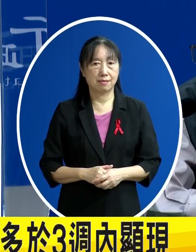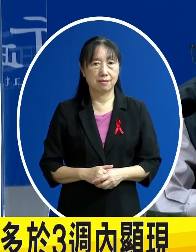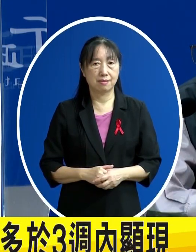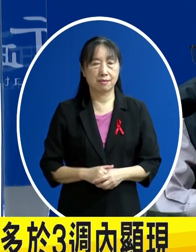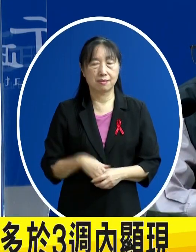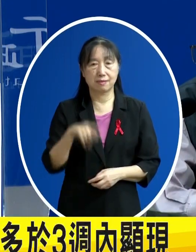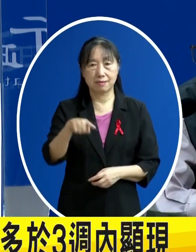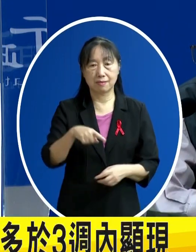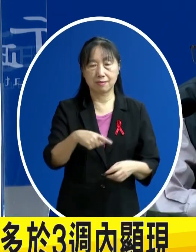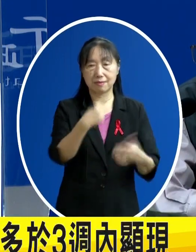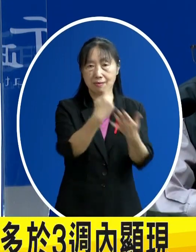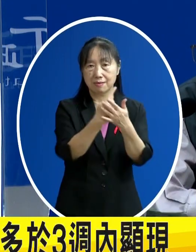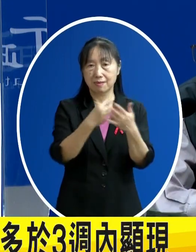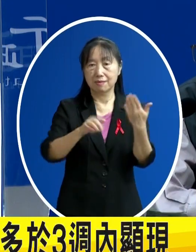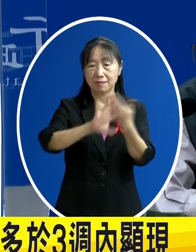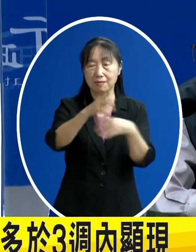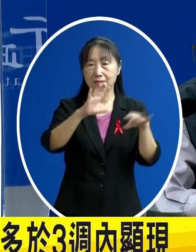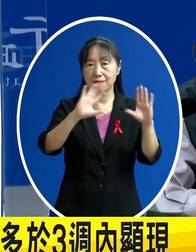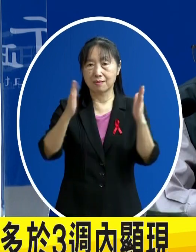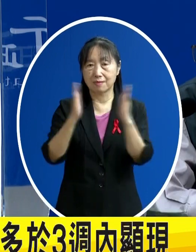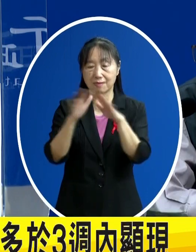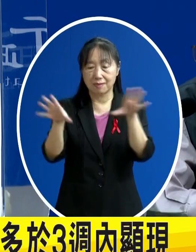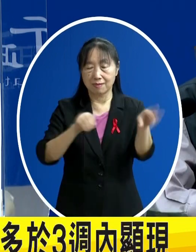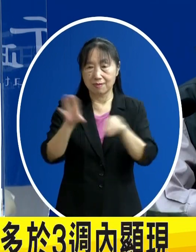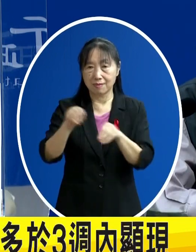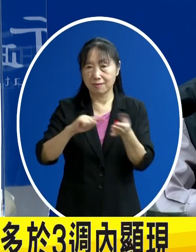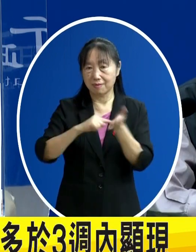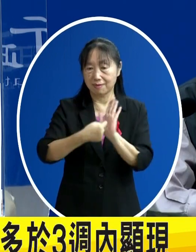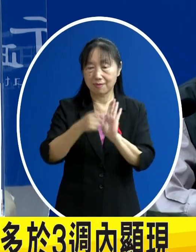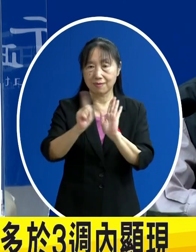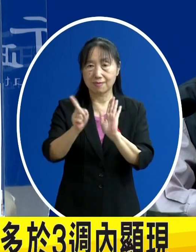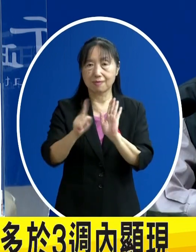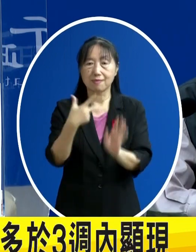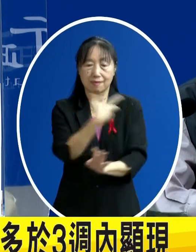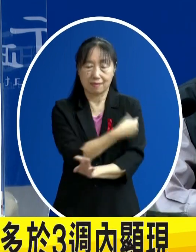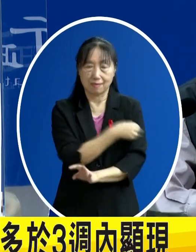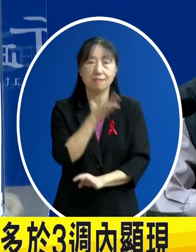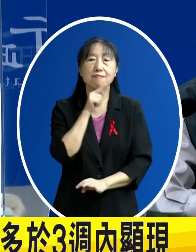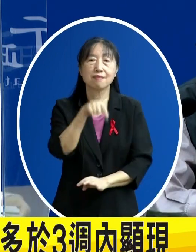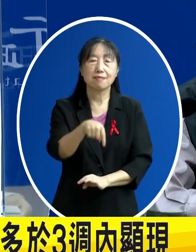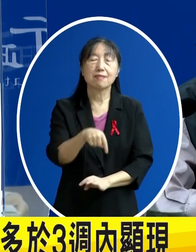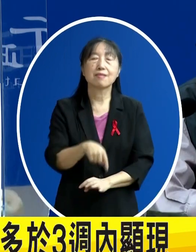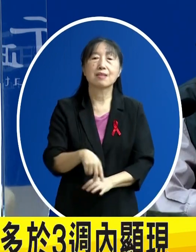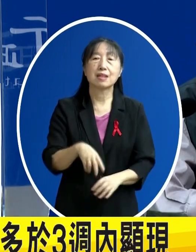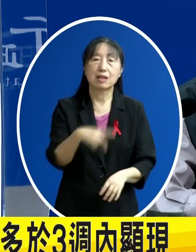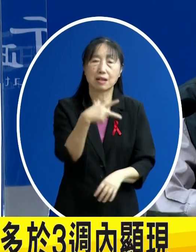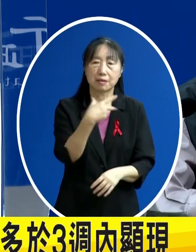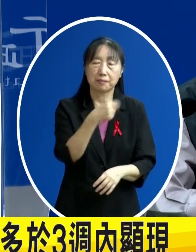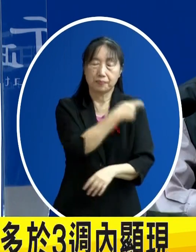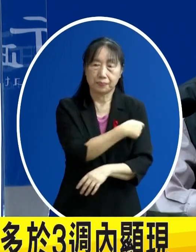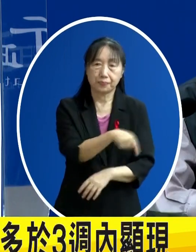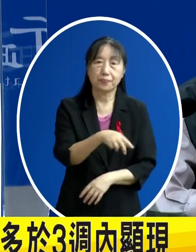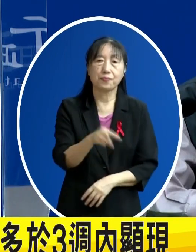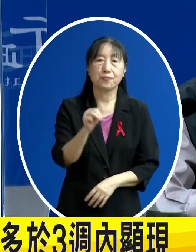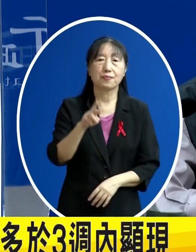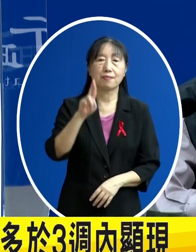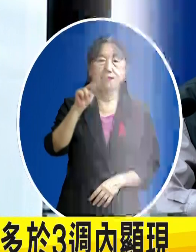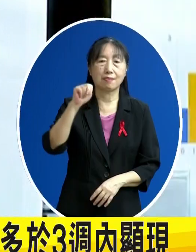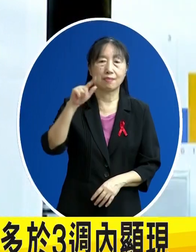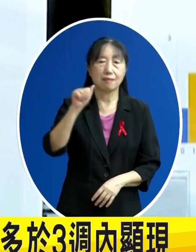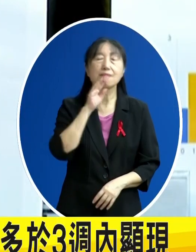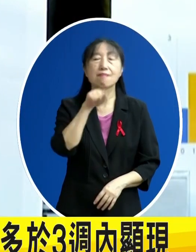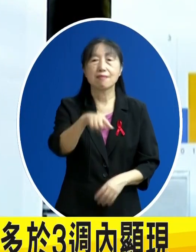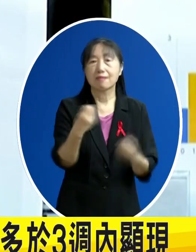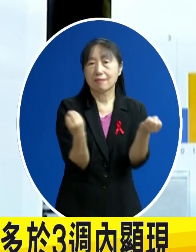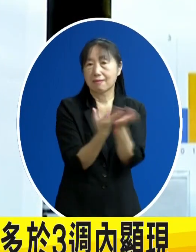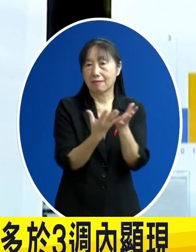根据各国的经验或者是文献的报告，其实接种 mRNA 疫苗之后发生的心肌炎或者